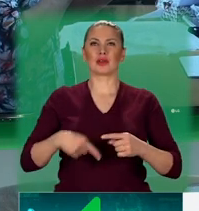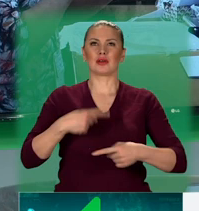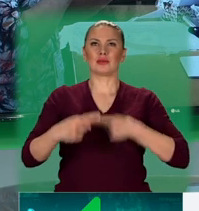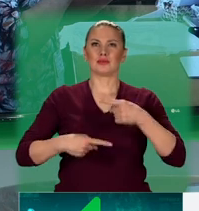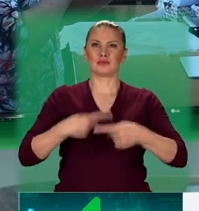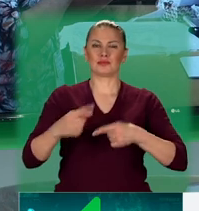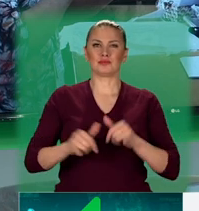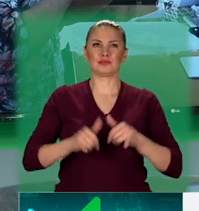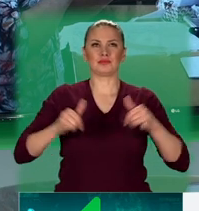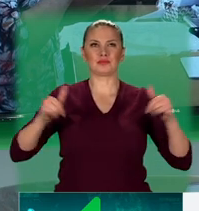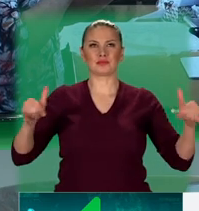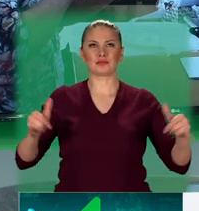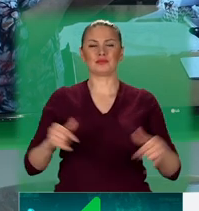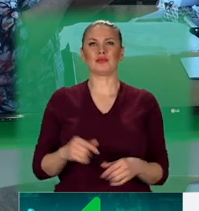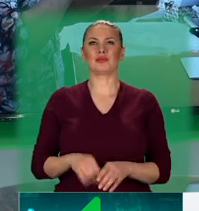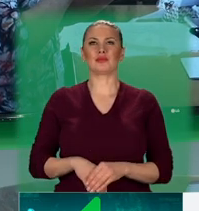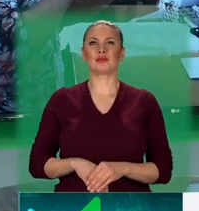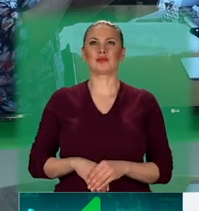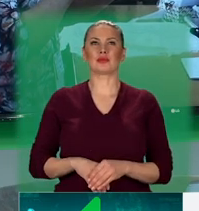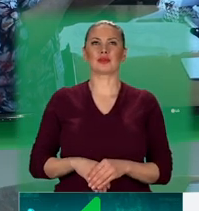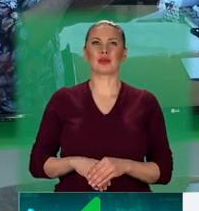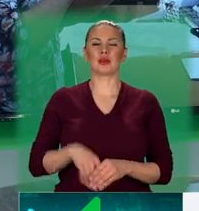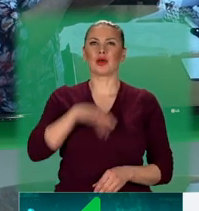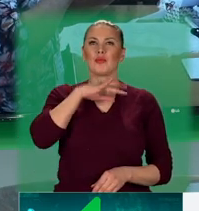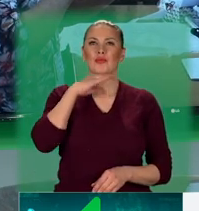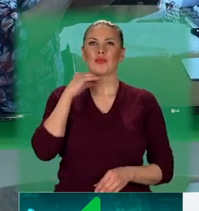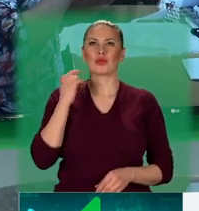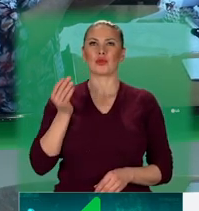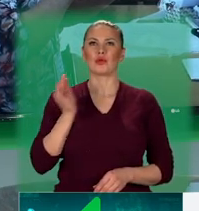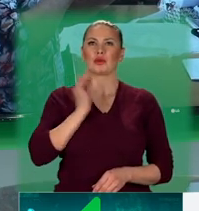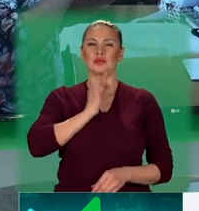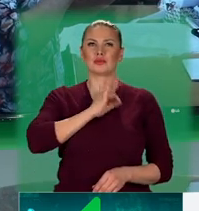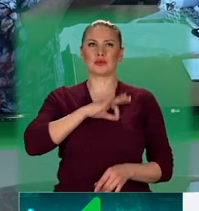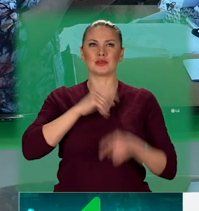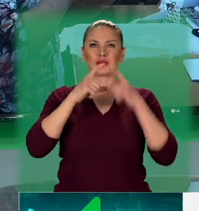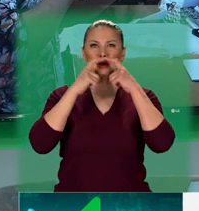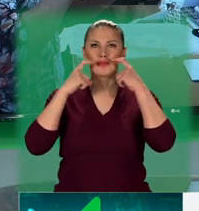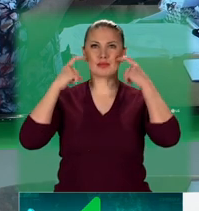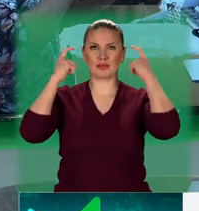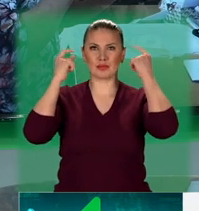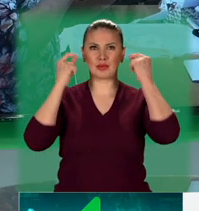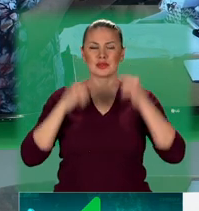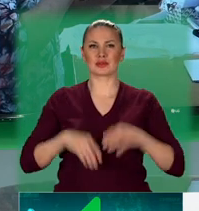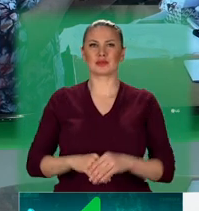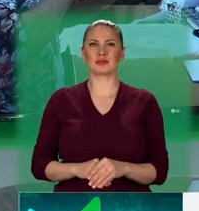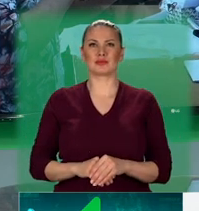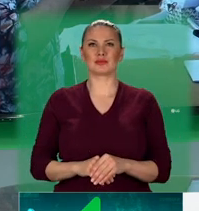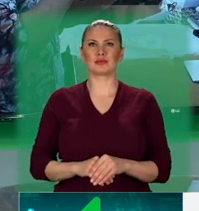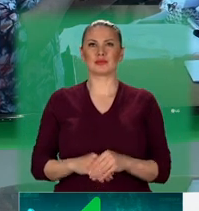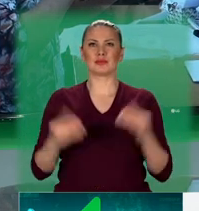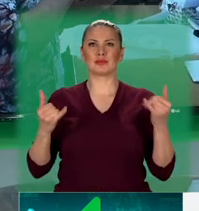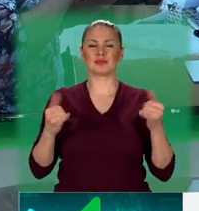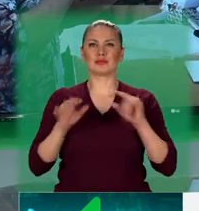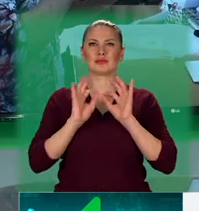за 1 рабочий день выпускают около 500 изделий. Технологию разработали с нуля с учетом оптимизации процесса и соблюдением требований